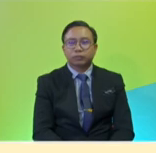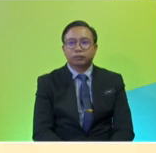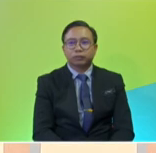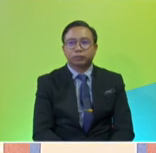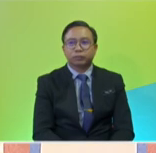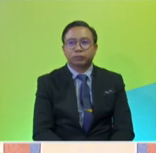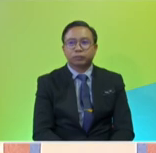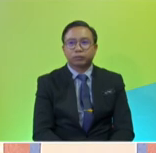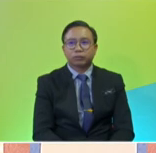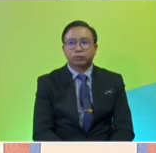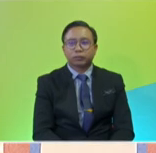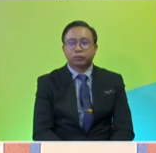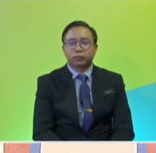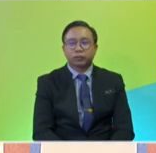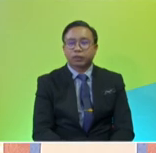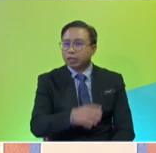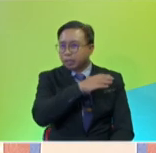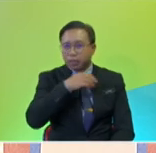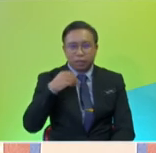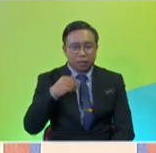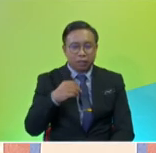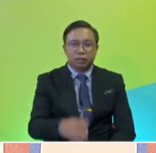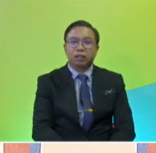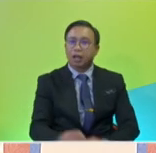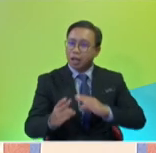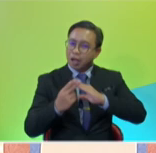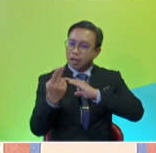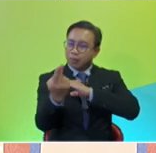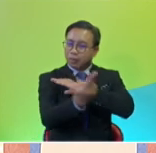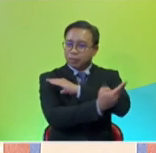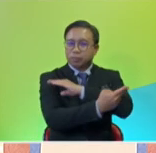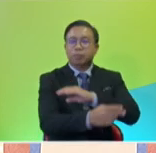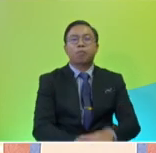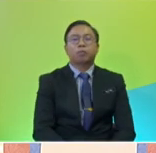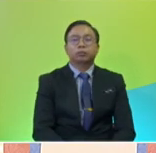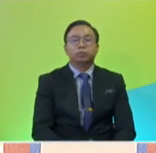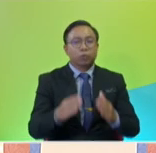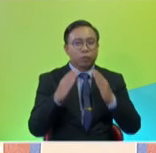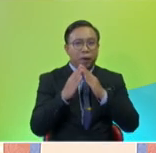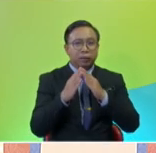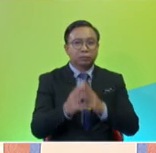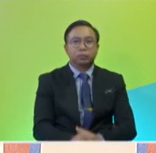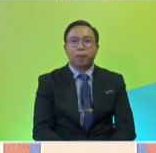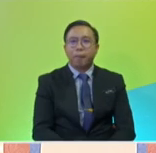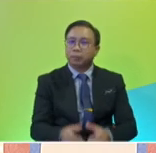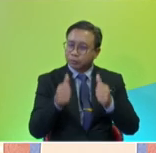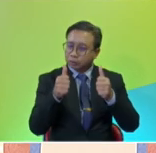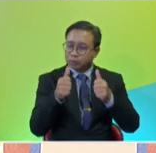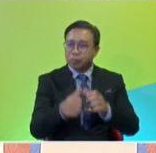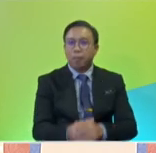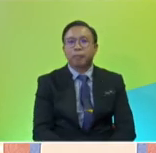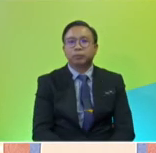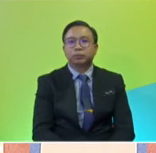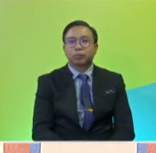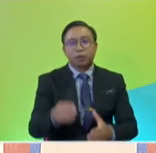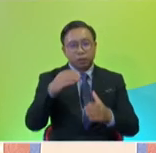Kemas rumah juga halaman. Kemas rumah dan juga halaman rumah. Bagus. Manakala